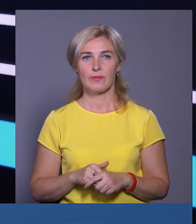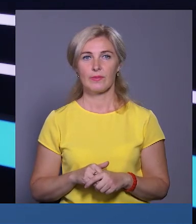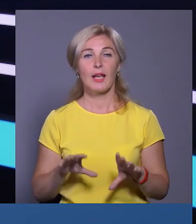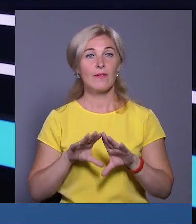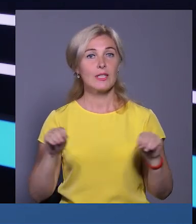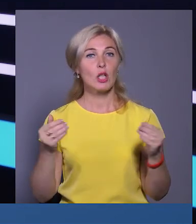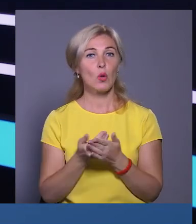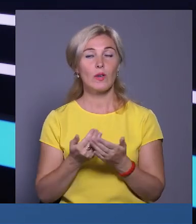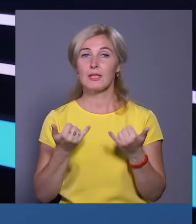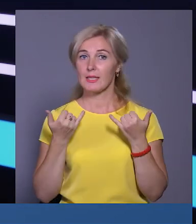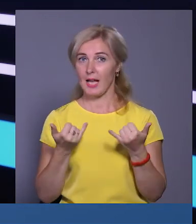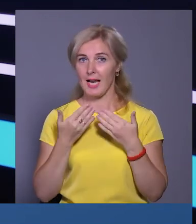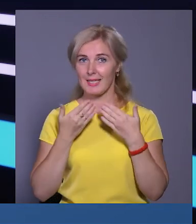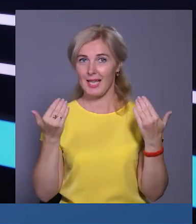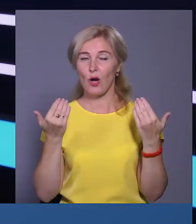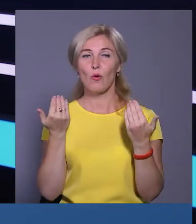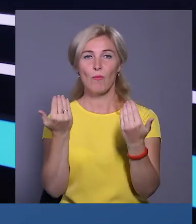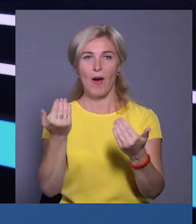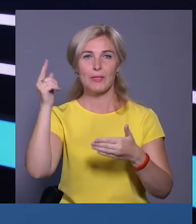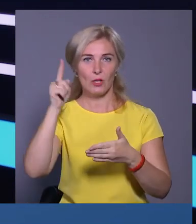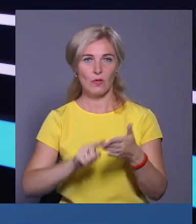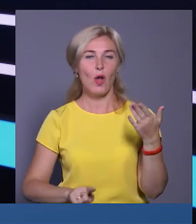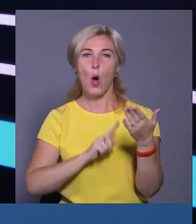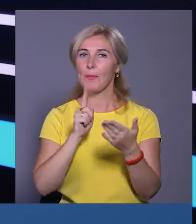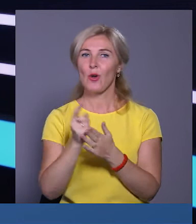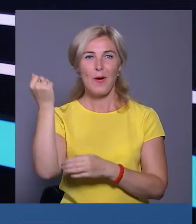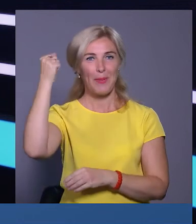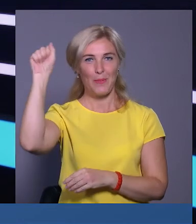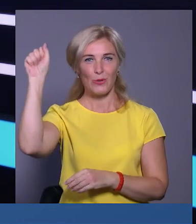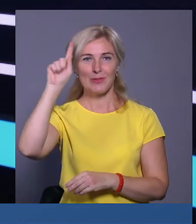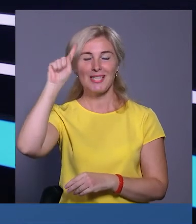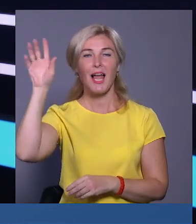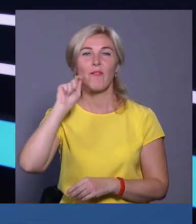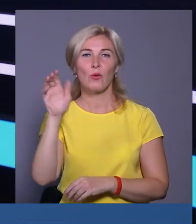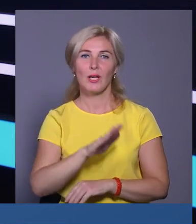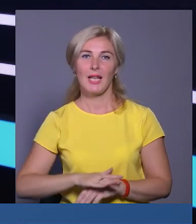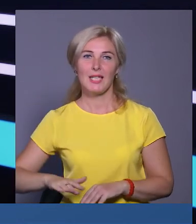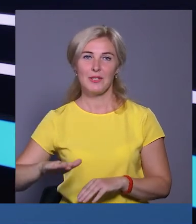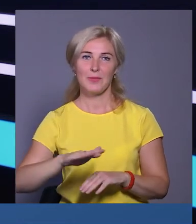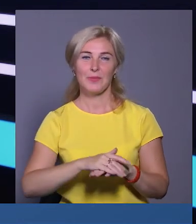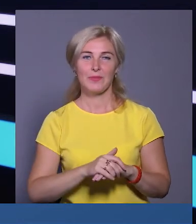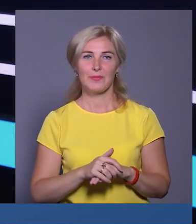Це всі новини на цю мить. Дякуємо за довіру. Обов'язково переможемо. Слава Україні!